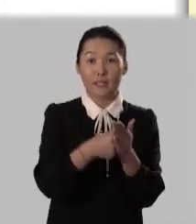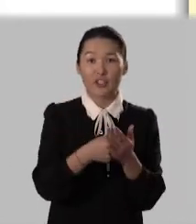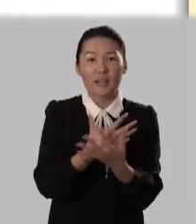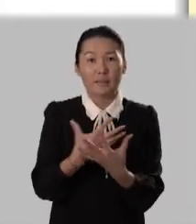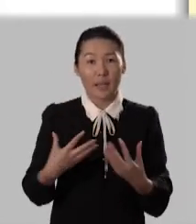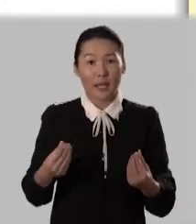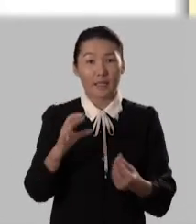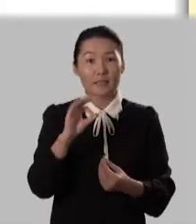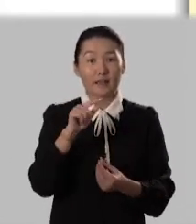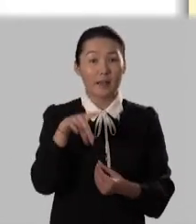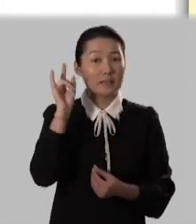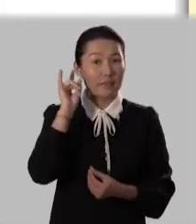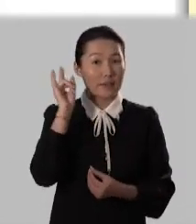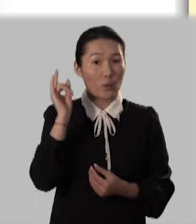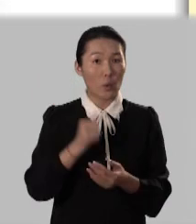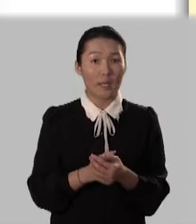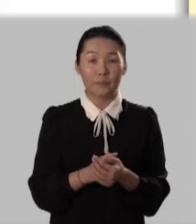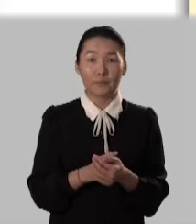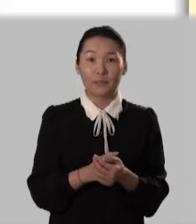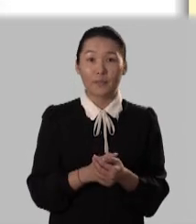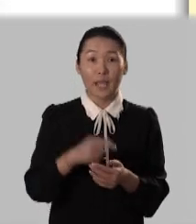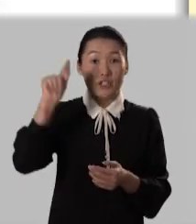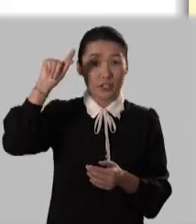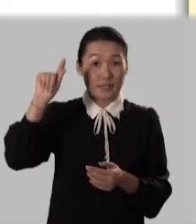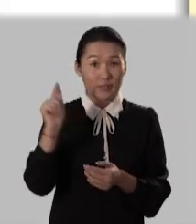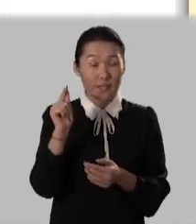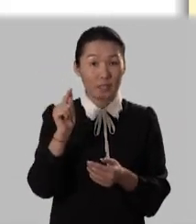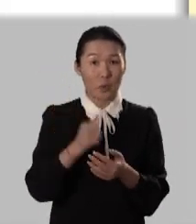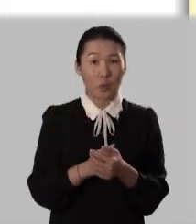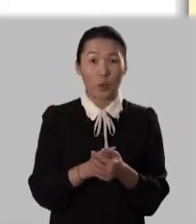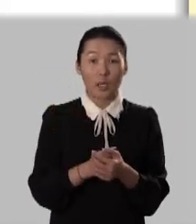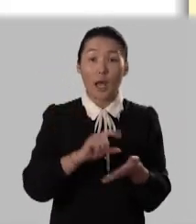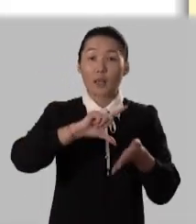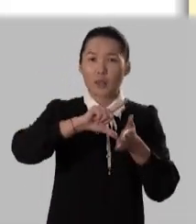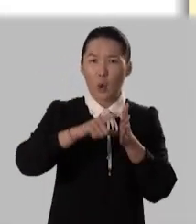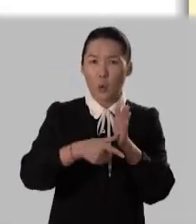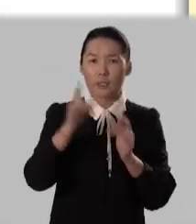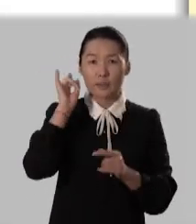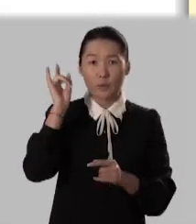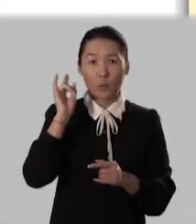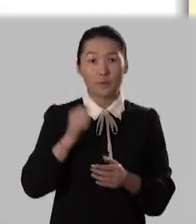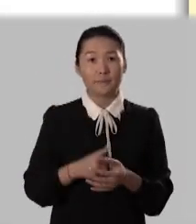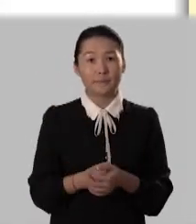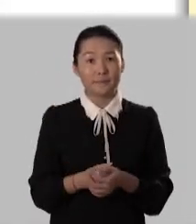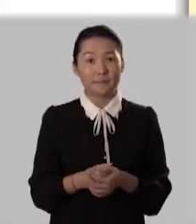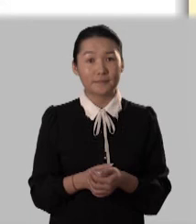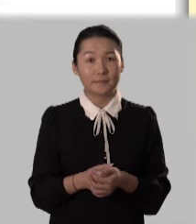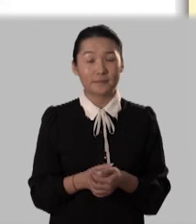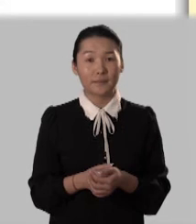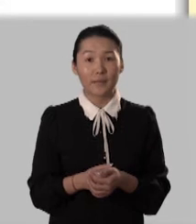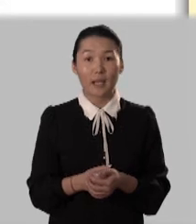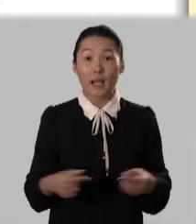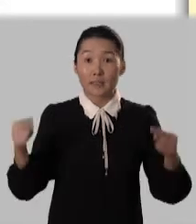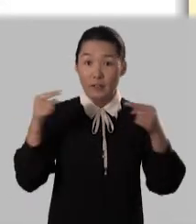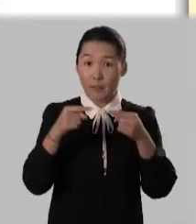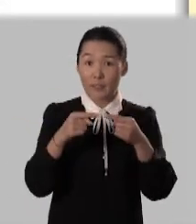звука черта сверху обозначает долгий звук совпадает ли